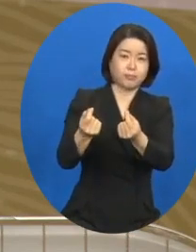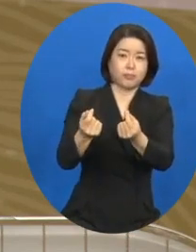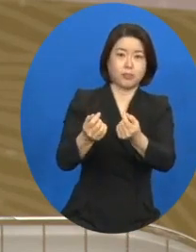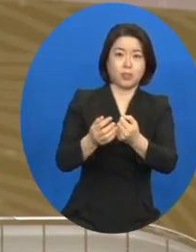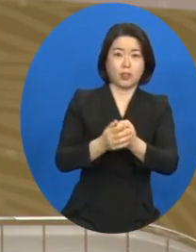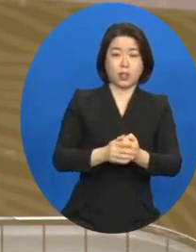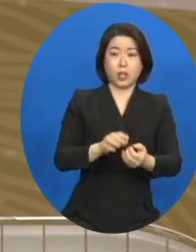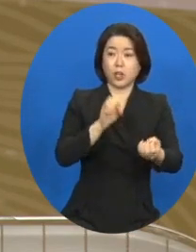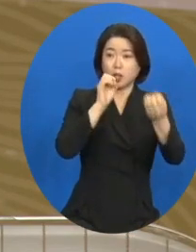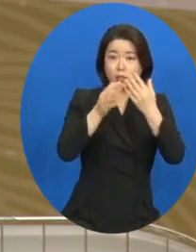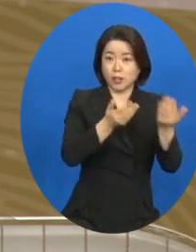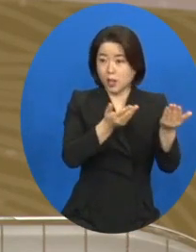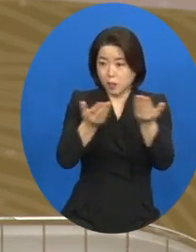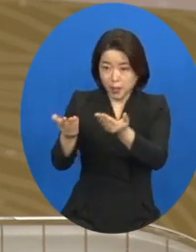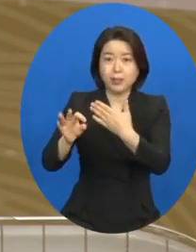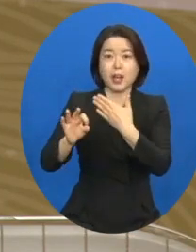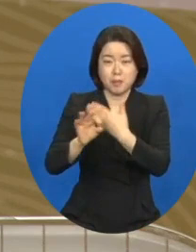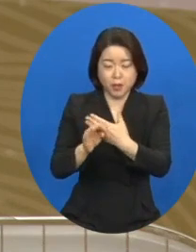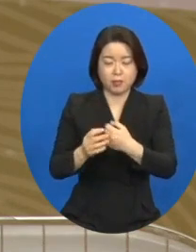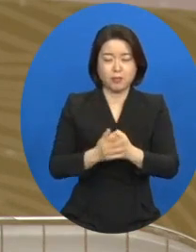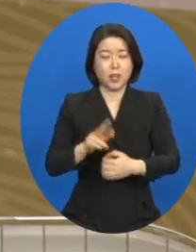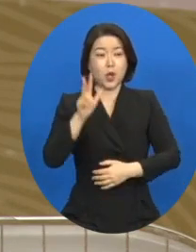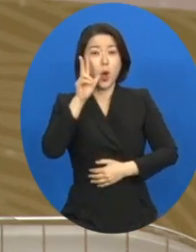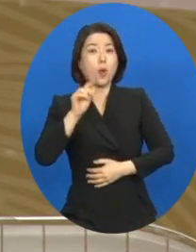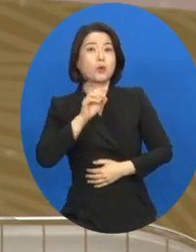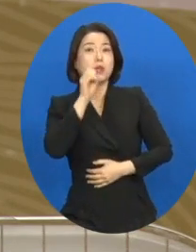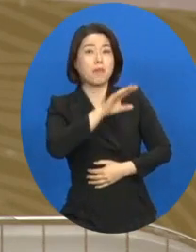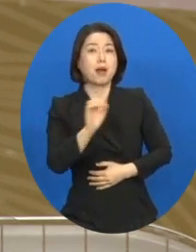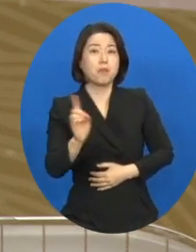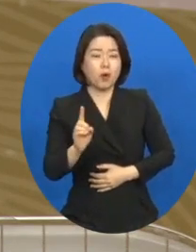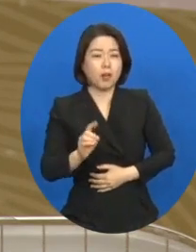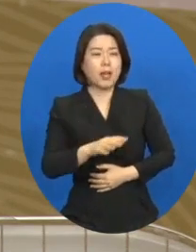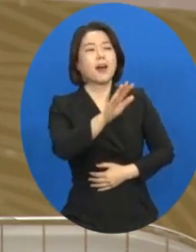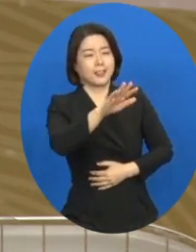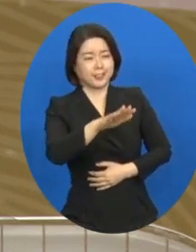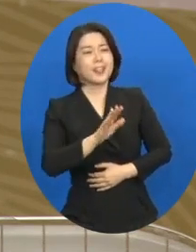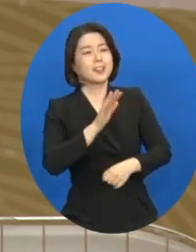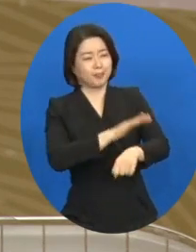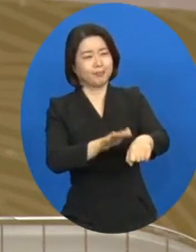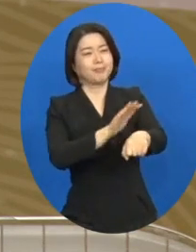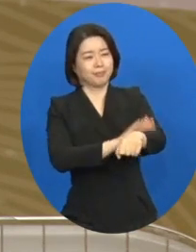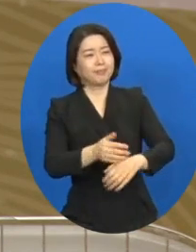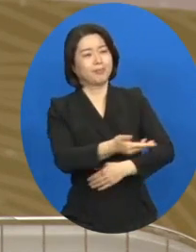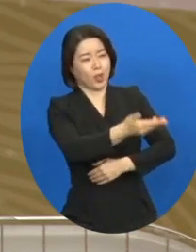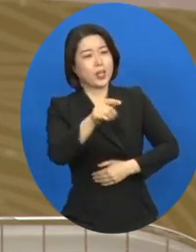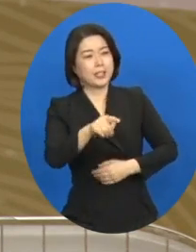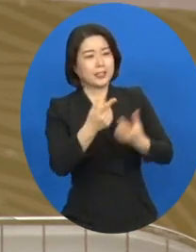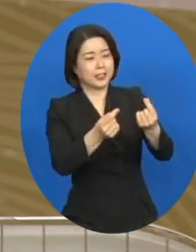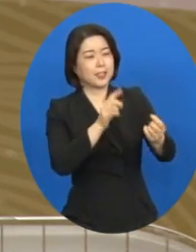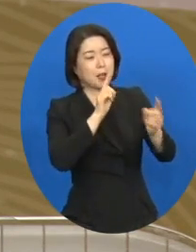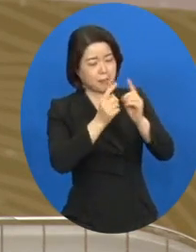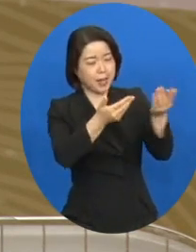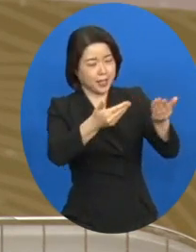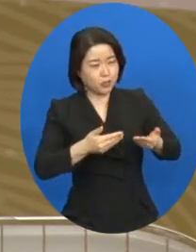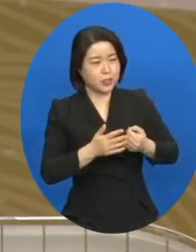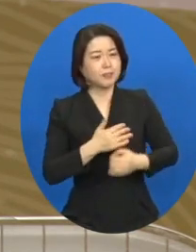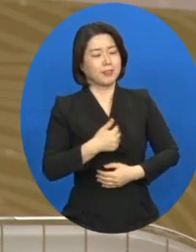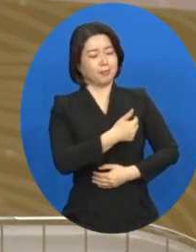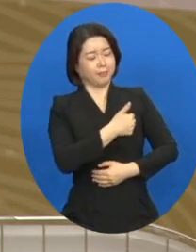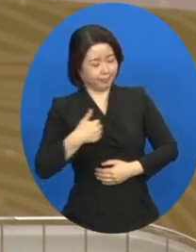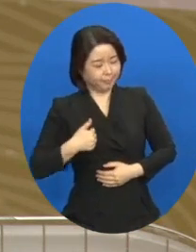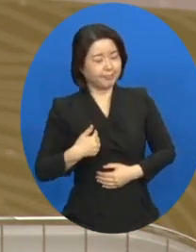아, 그랬다면 여호수아가 그래 잘했다, 그래 너희들이 그렇게 말해주니까 나도